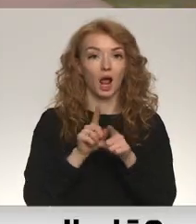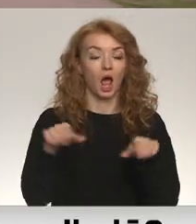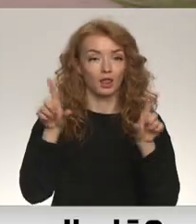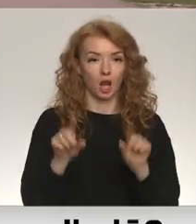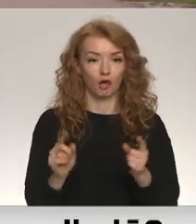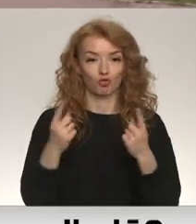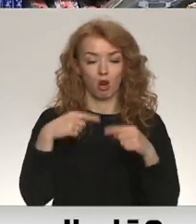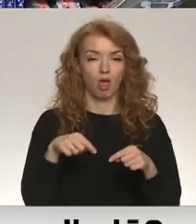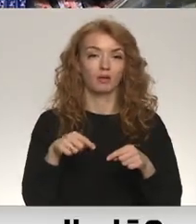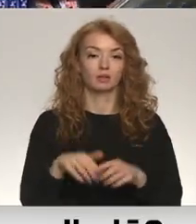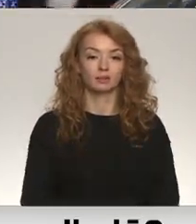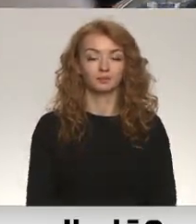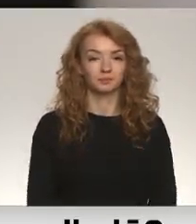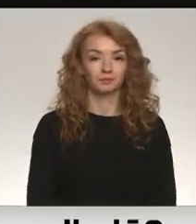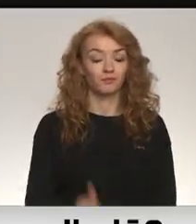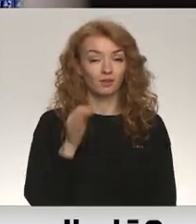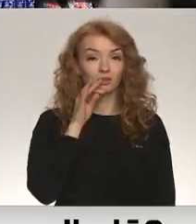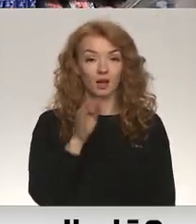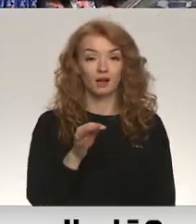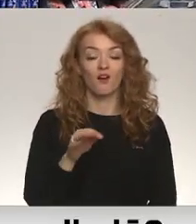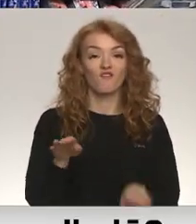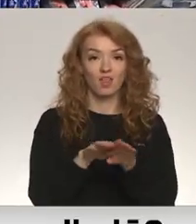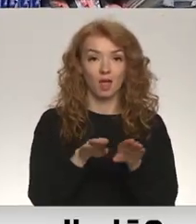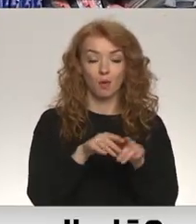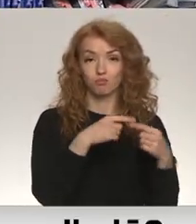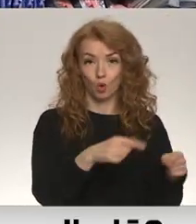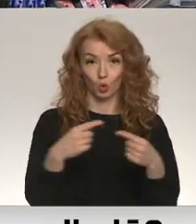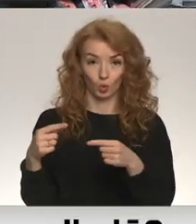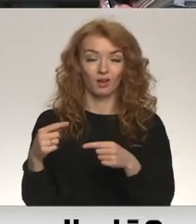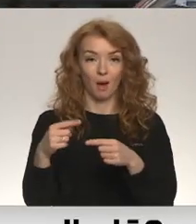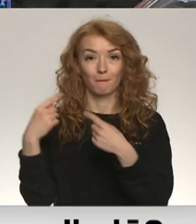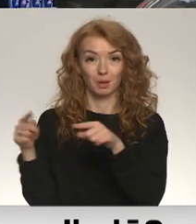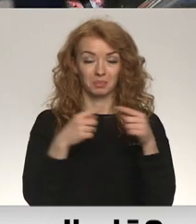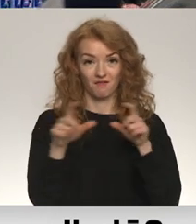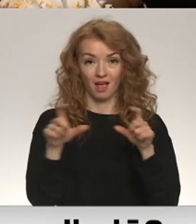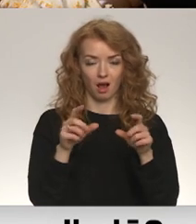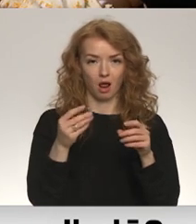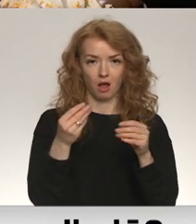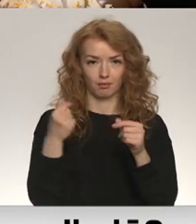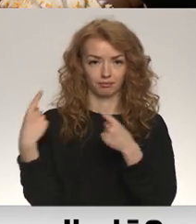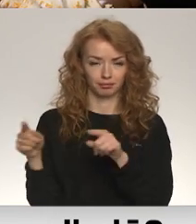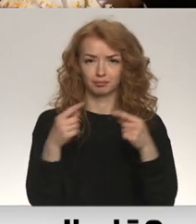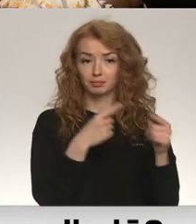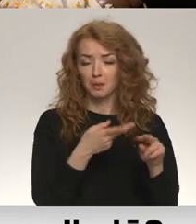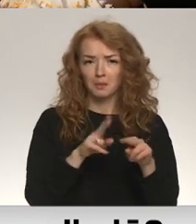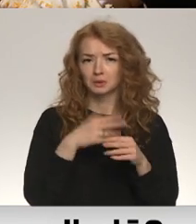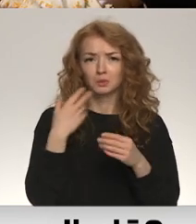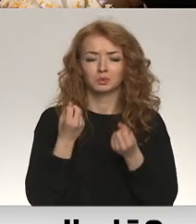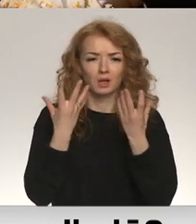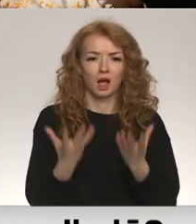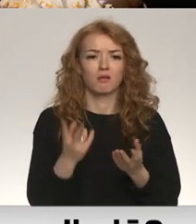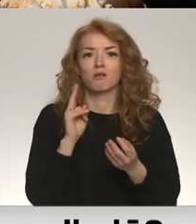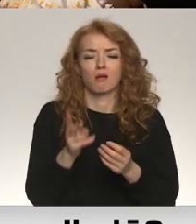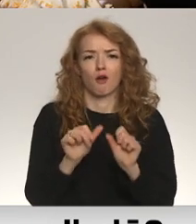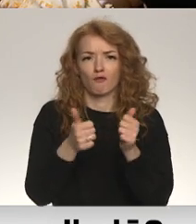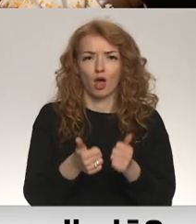laiks tieši vairāk. Viņi gan norāda, ka vienādiem produktiem dažādos veikalos mēdz būt atšķirīgas cenas. Tāpēc nav pilnīgas skaidrības, kas tad